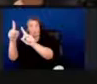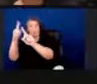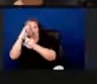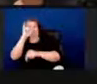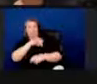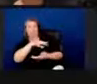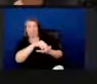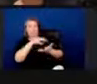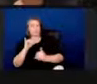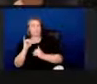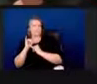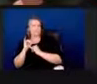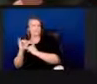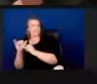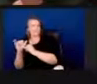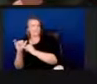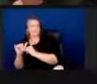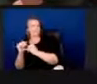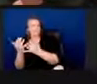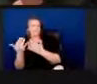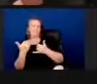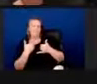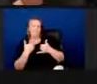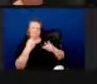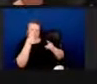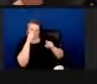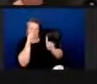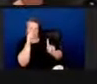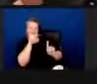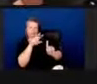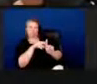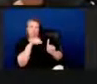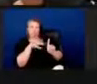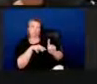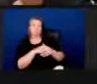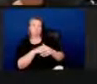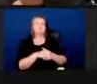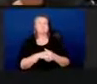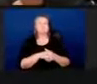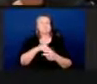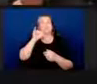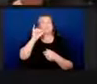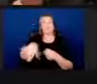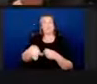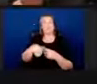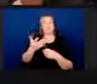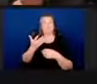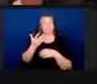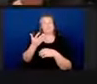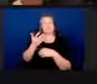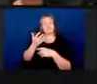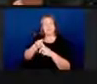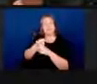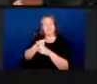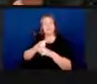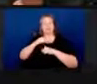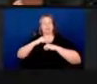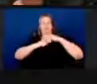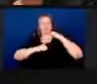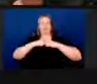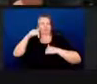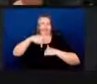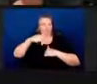نشكل مجموعات متخصصة لدعم الطلاب. وإن المرحلة الأخيرة التي تتأثر بهذا الموضوع هي